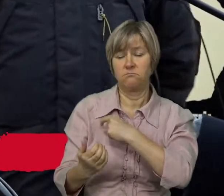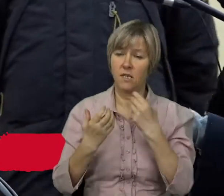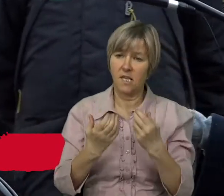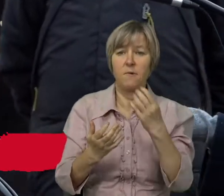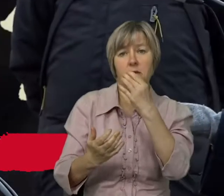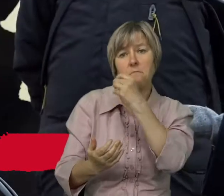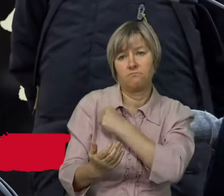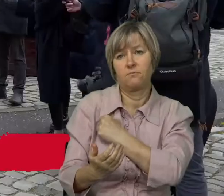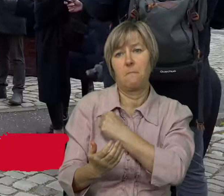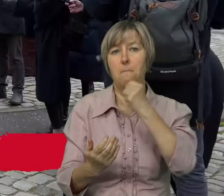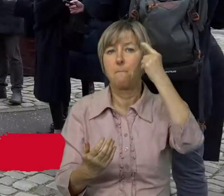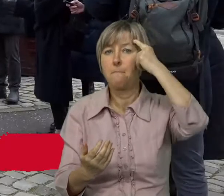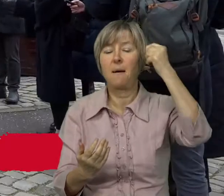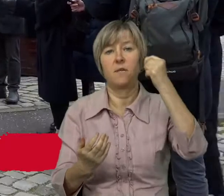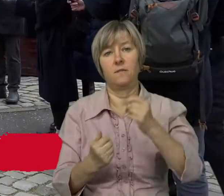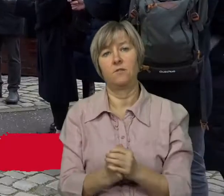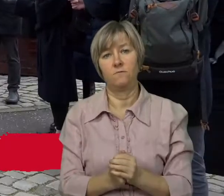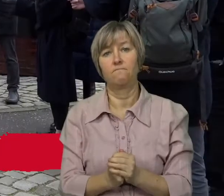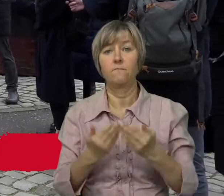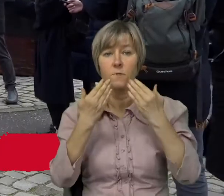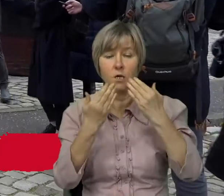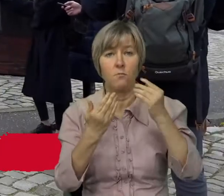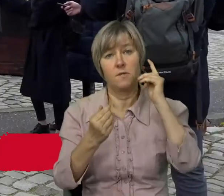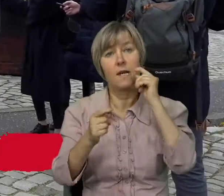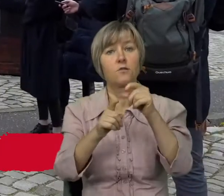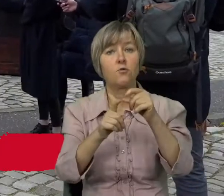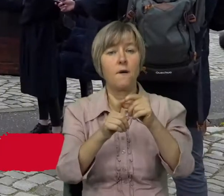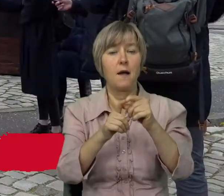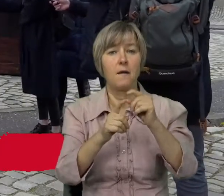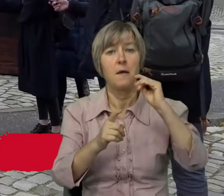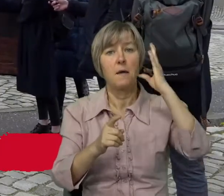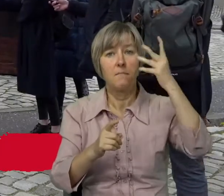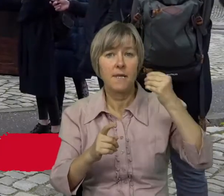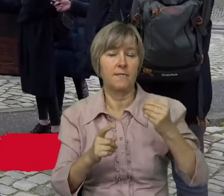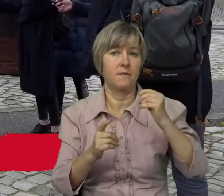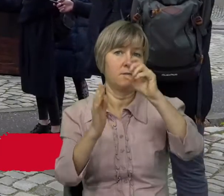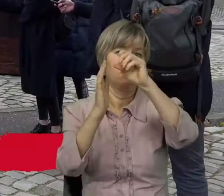dziękuję pani prezydent, pan marszałek Struk, który z nami współorganizuje te obchody.